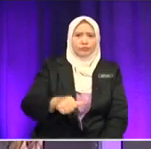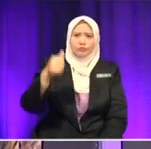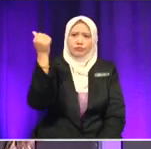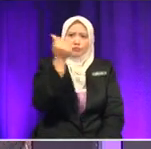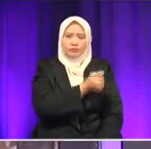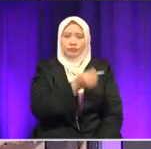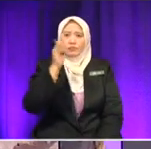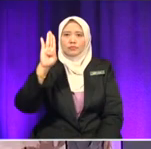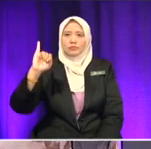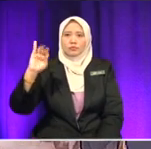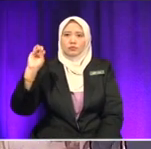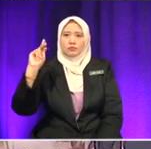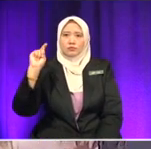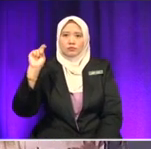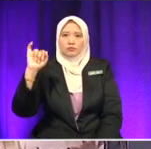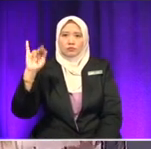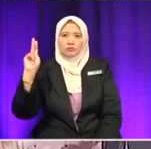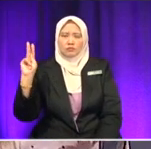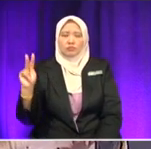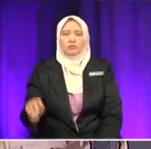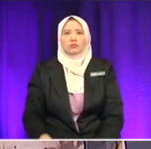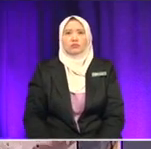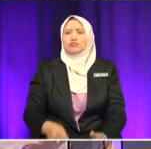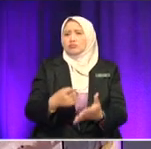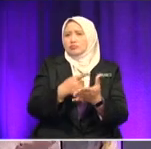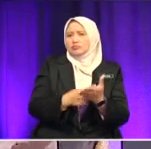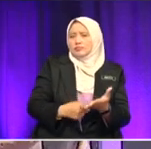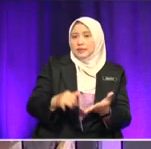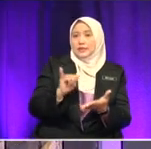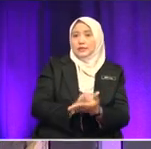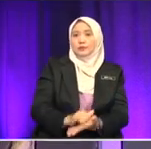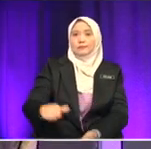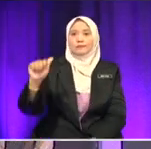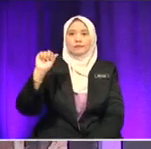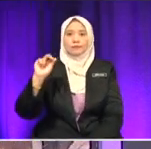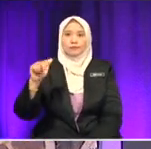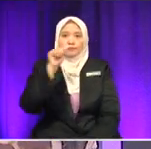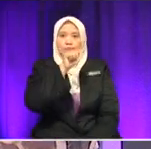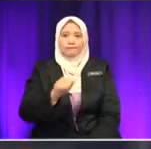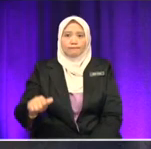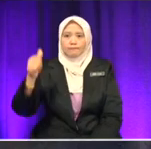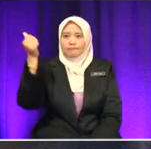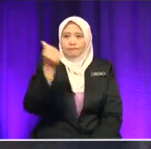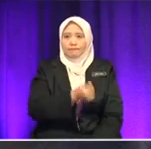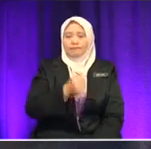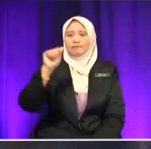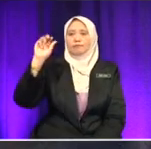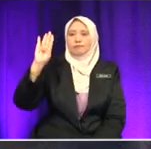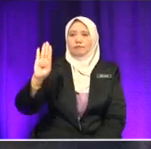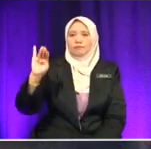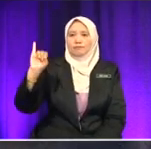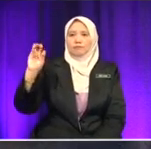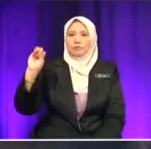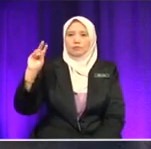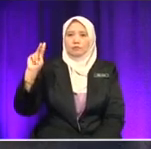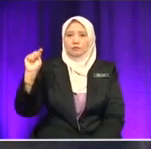mari kita lihat. Apakah itu antibiotik? Siapa nak cuba jawab dekat sini? Ha, tolong, tolong cikgu boleh